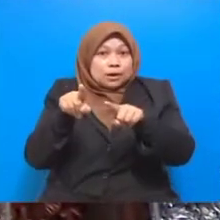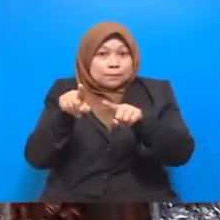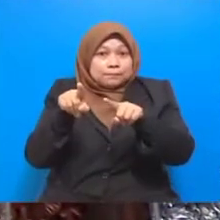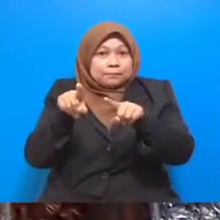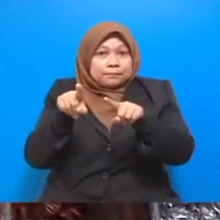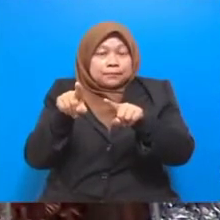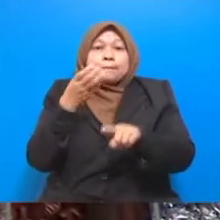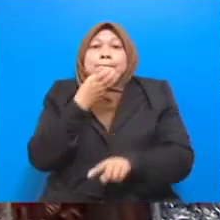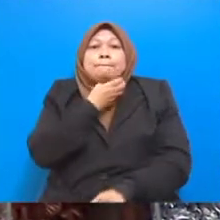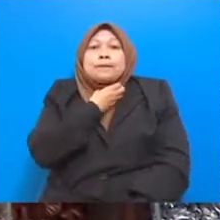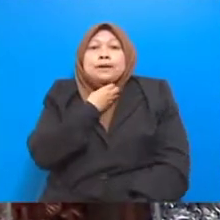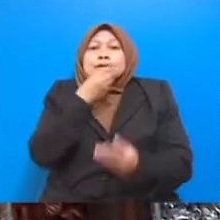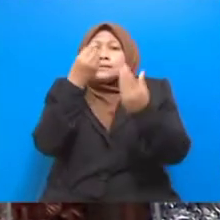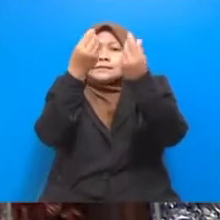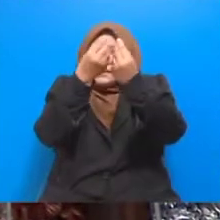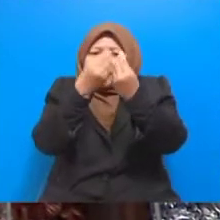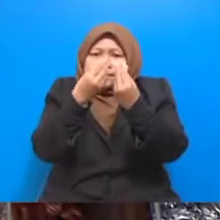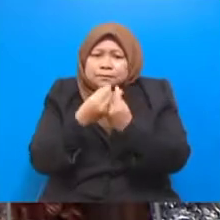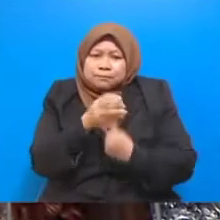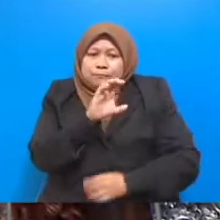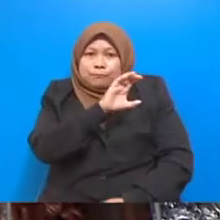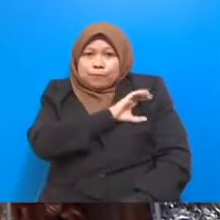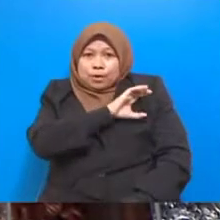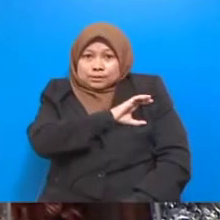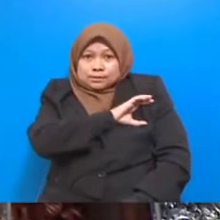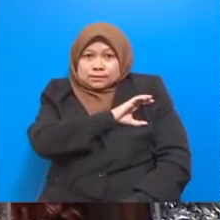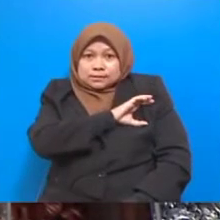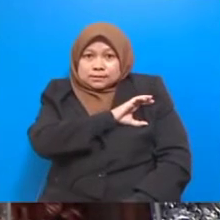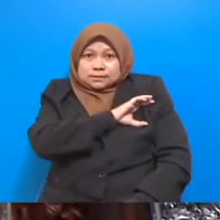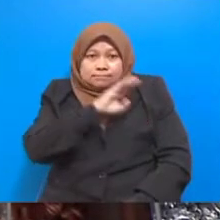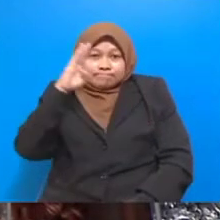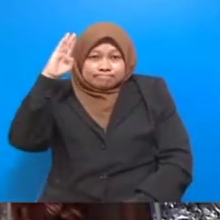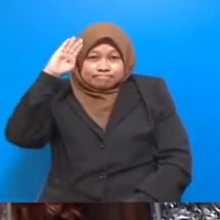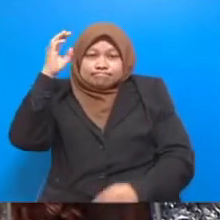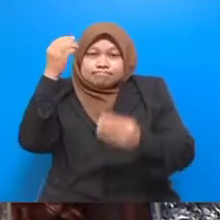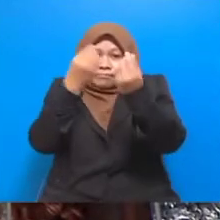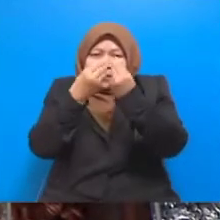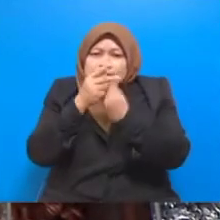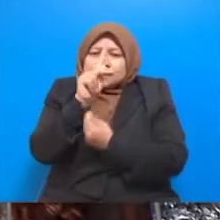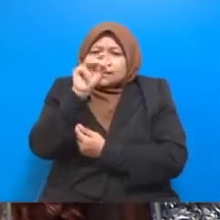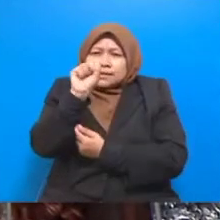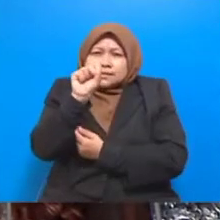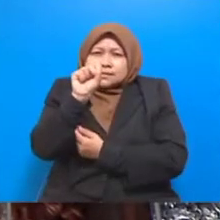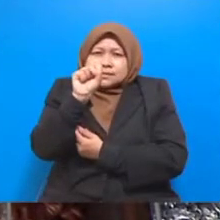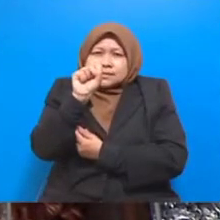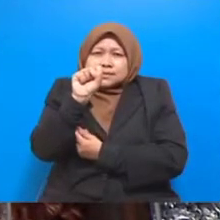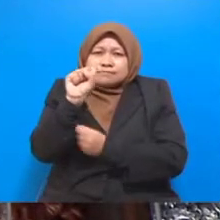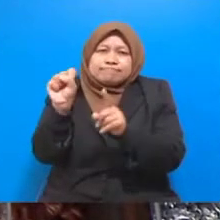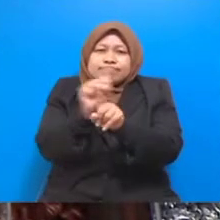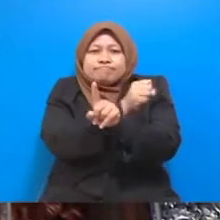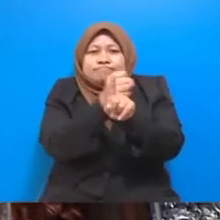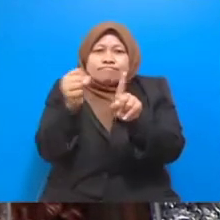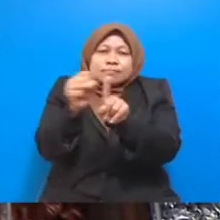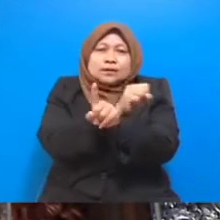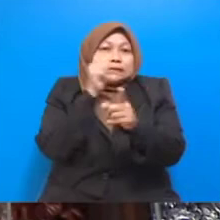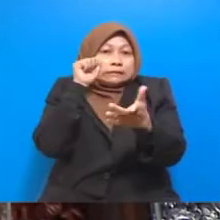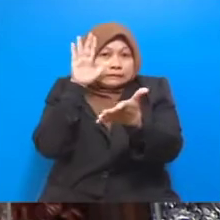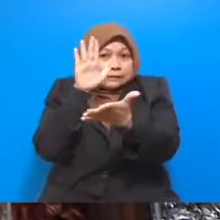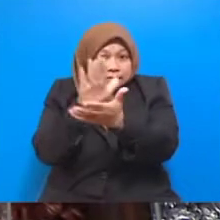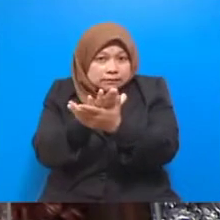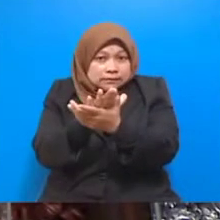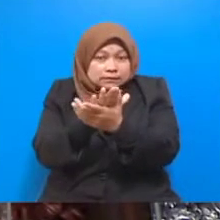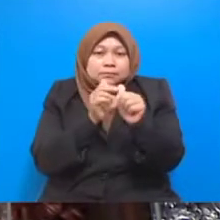bormap aribunta statistik poli diraja malaysia video im menunjukkan bahwa kiss keganasan rumah tangga yang melibatkan wanita